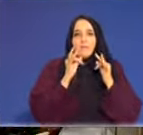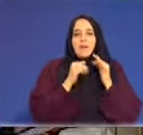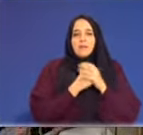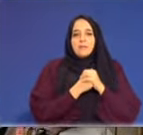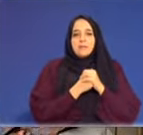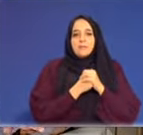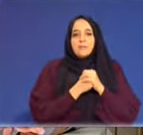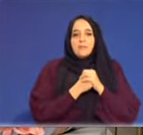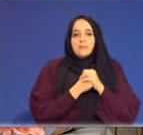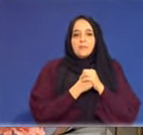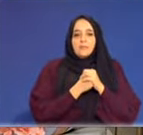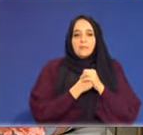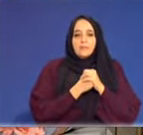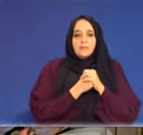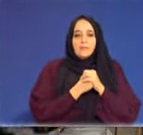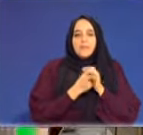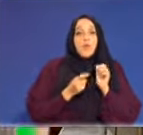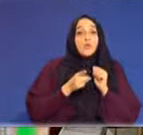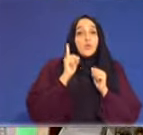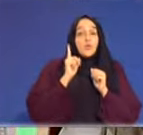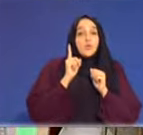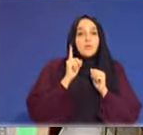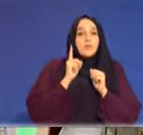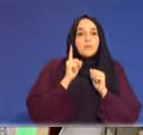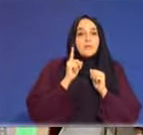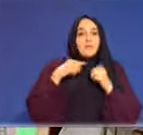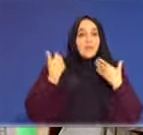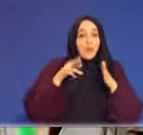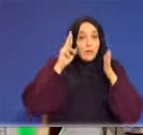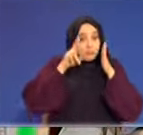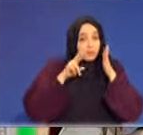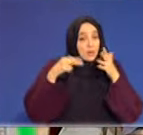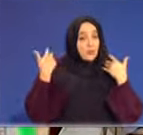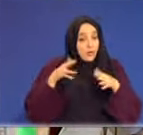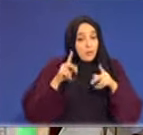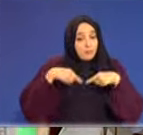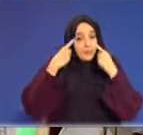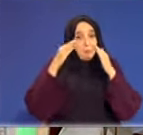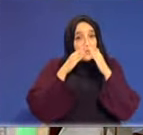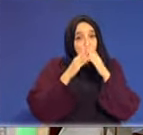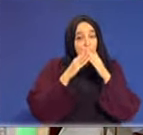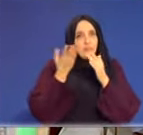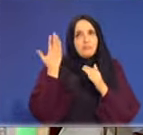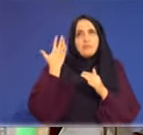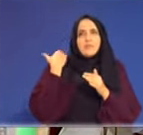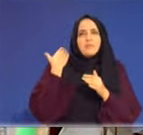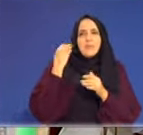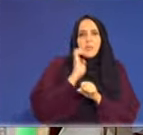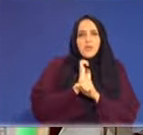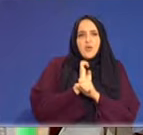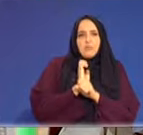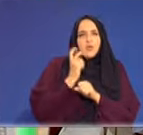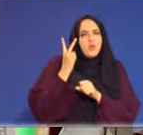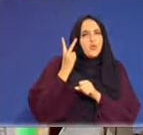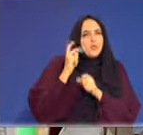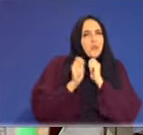نعيمة، خاصة بعد أن تم تصوير هذه القضية وقد عرضت للتذكير في برنامج الصلح